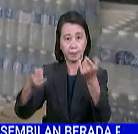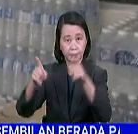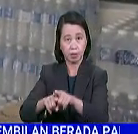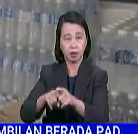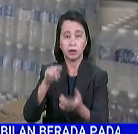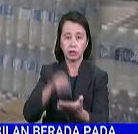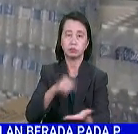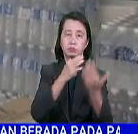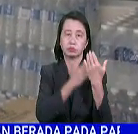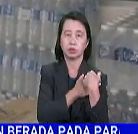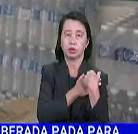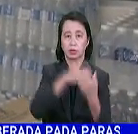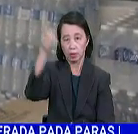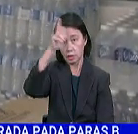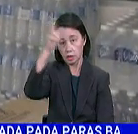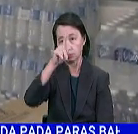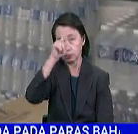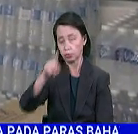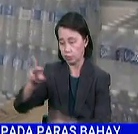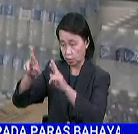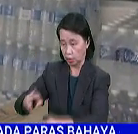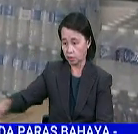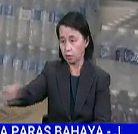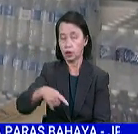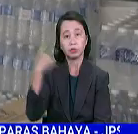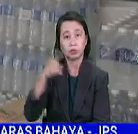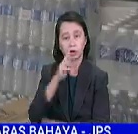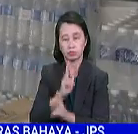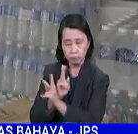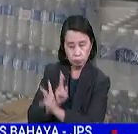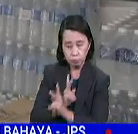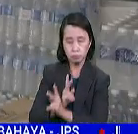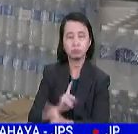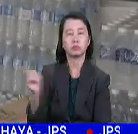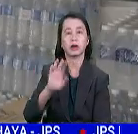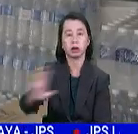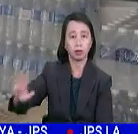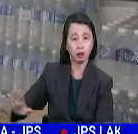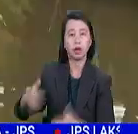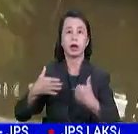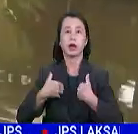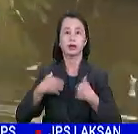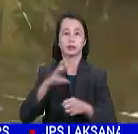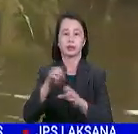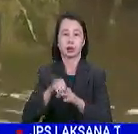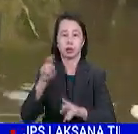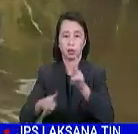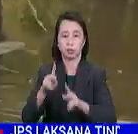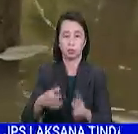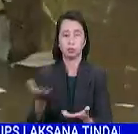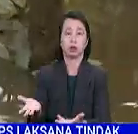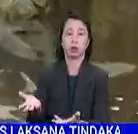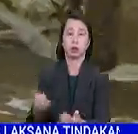berlaku inilah tanggung jawab tercantum masihkan rakyat sentiasa terjamin dimana saja mereka berada termasuk ke penduduk